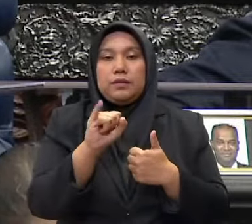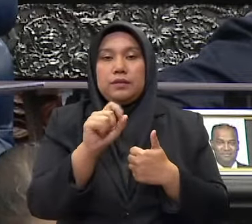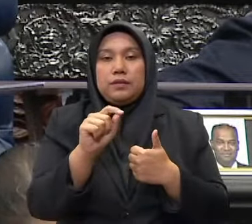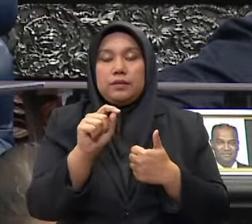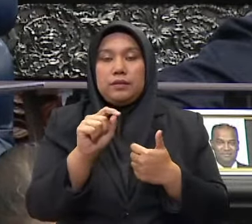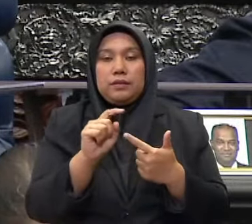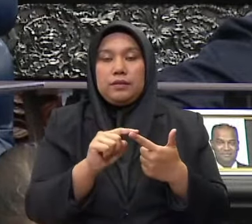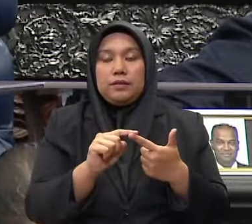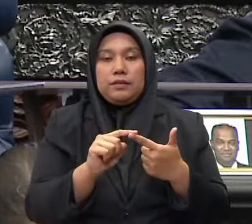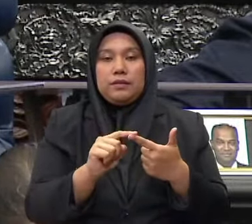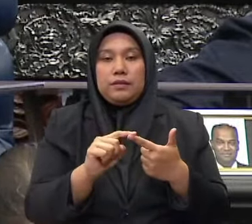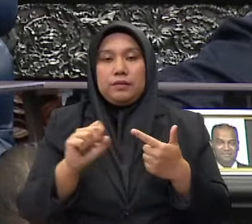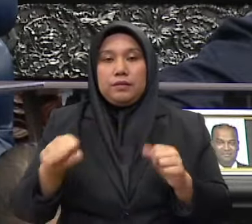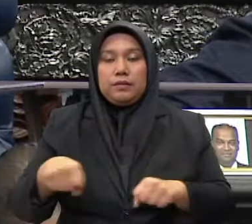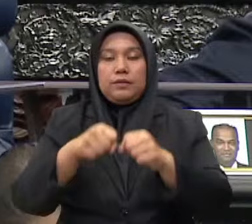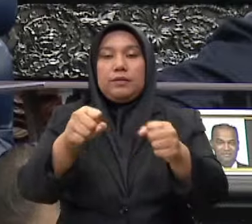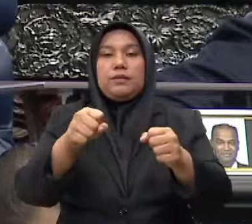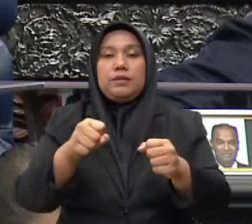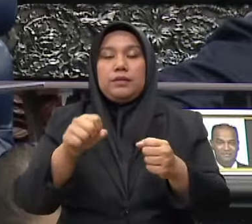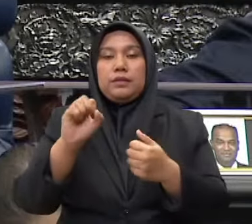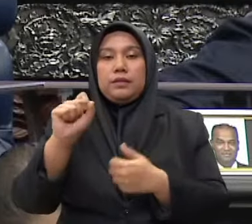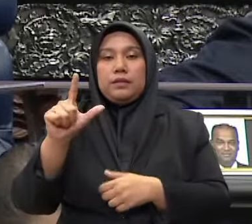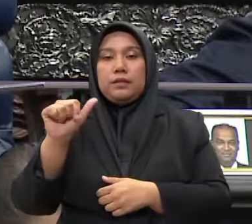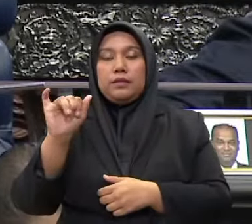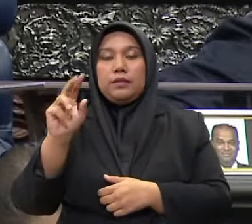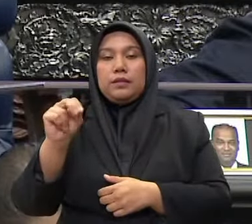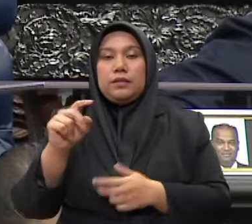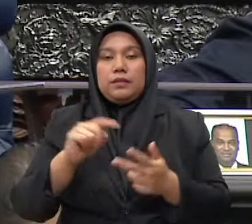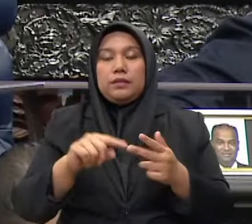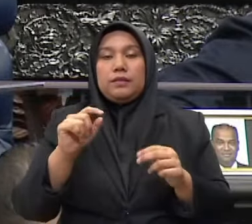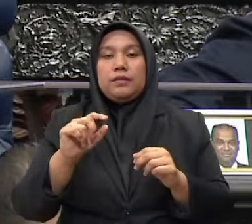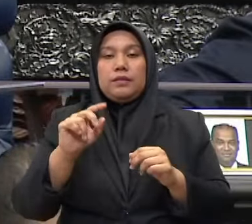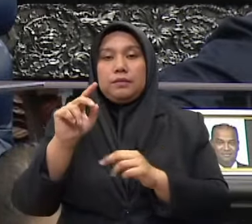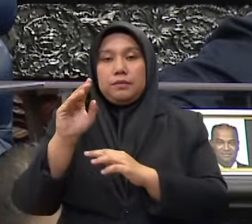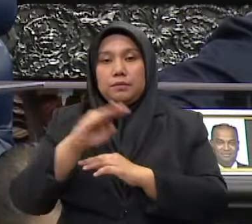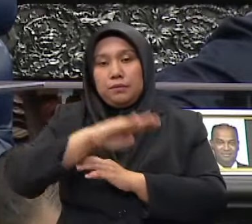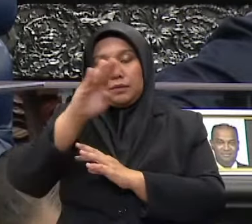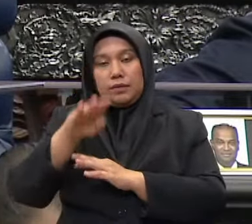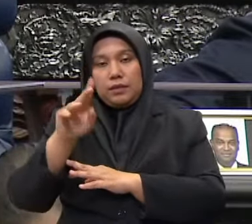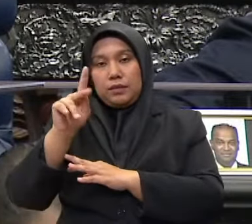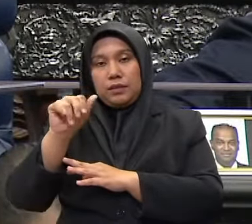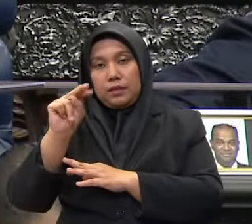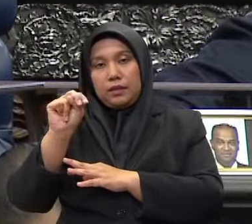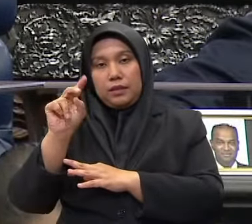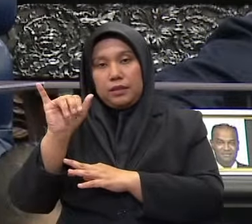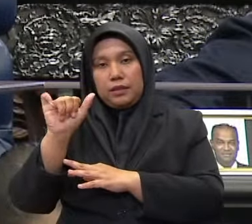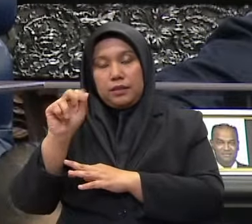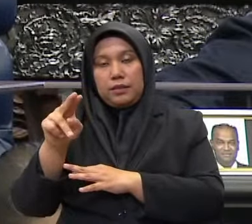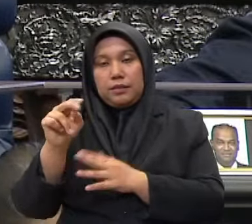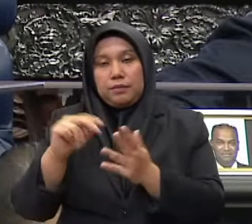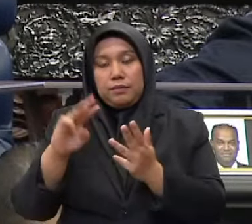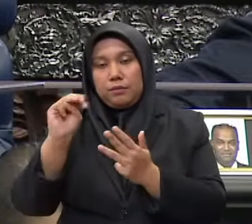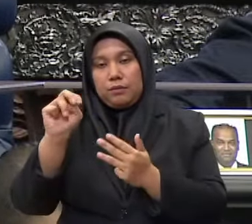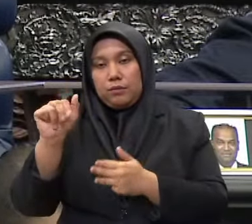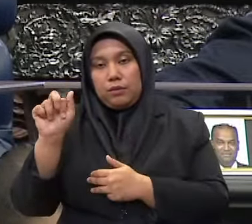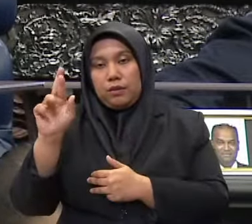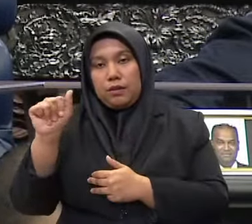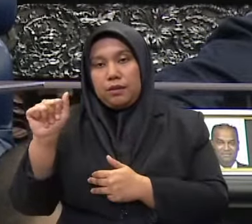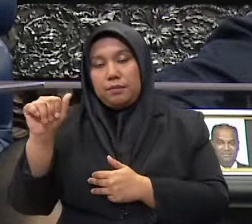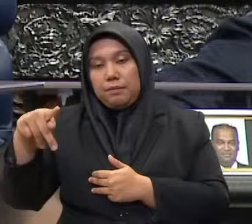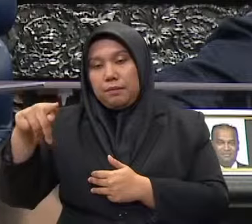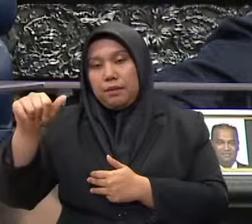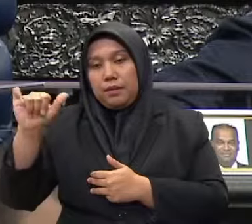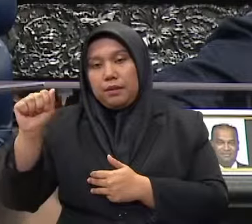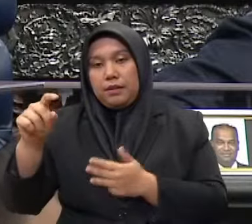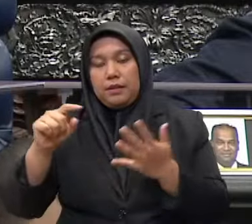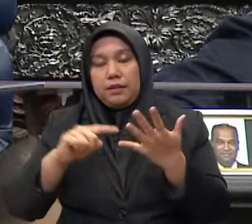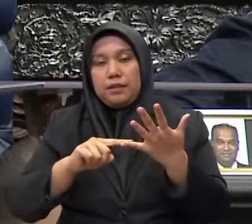nombor dua SK Sungai selidap nombor SK Bukit kinyau nombor EMP SK Muara Payang nombor l SK